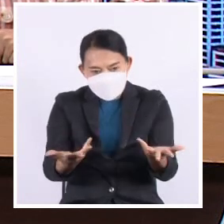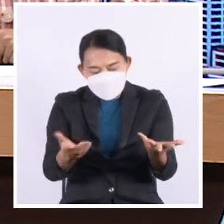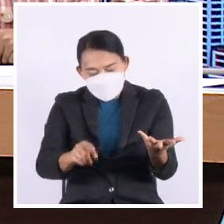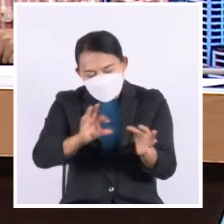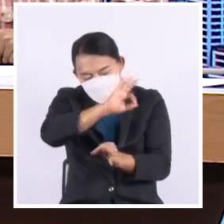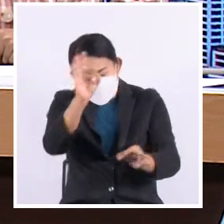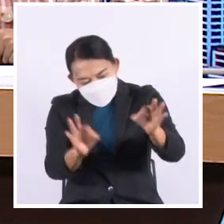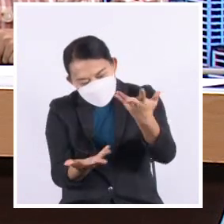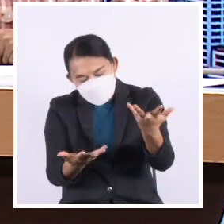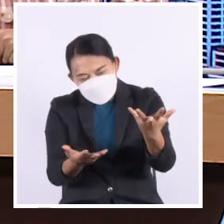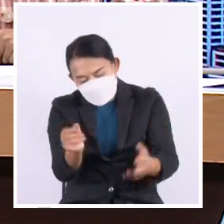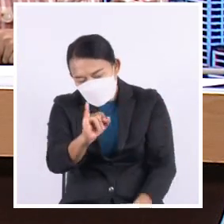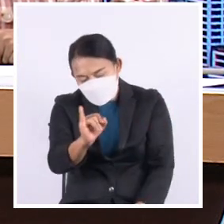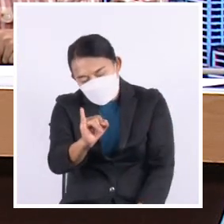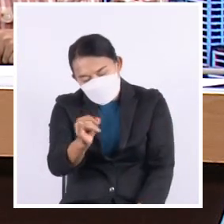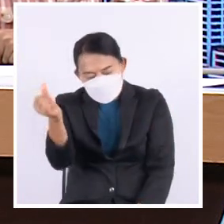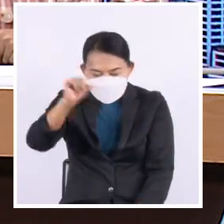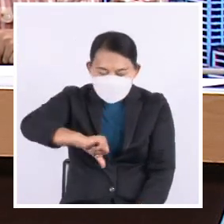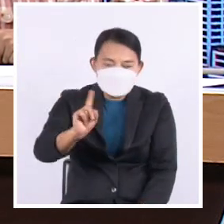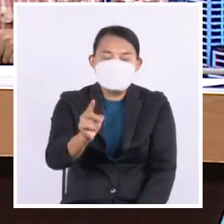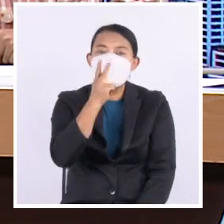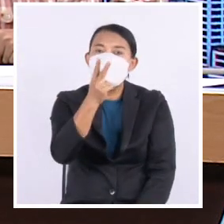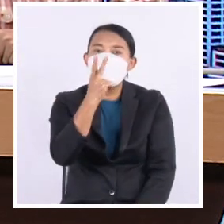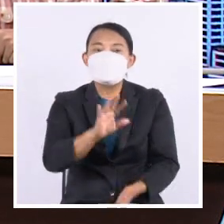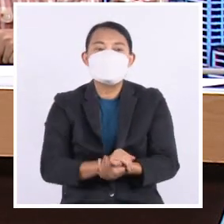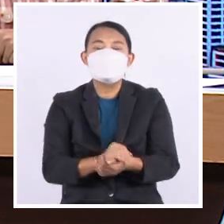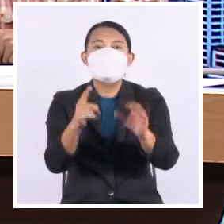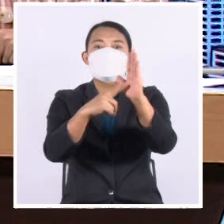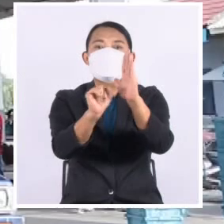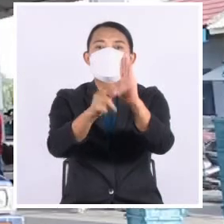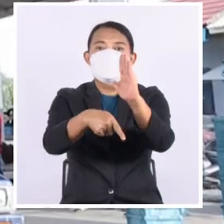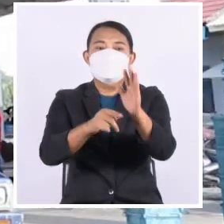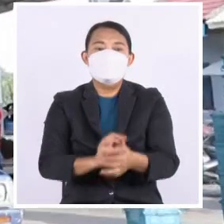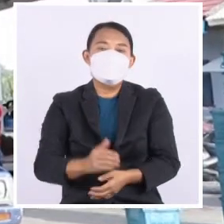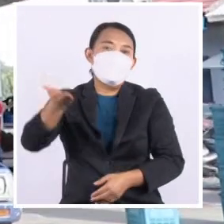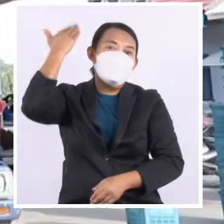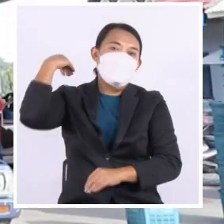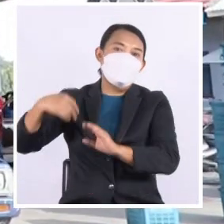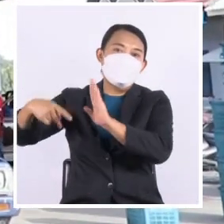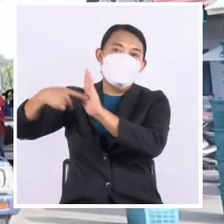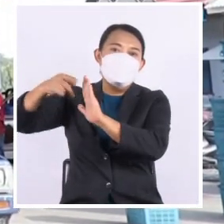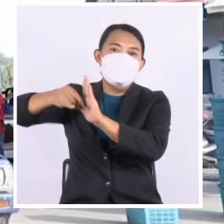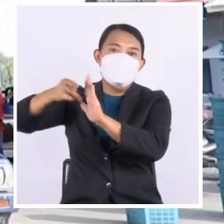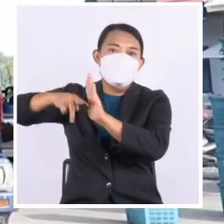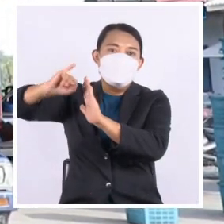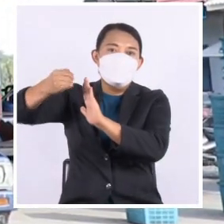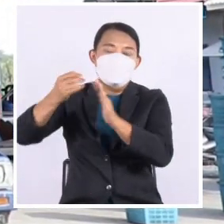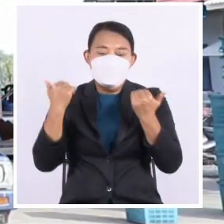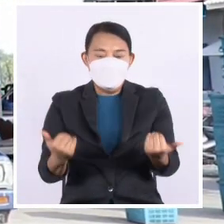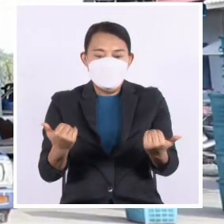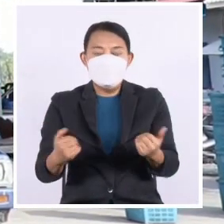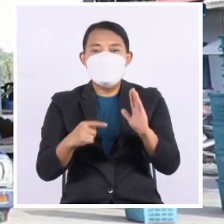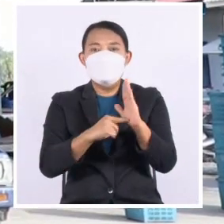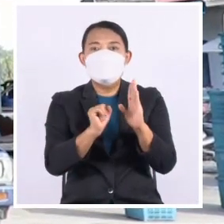รือยังไงก็ไม่รู้นะครับเนี่ยภาพต่อไปนี้อยู่ที่สุพรรณบุรีนะวันก่อนที่พิจิตรนะครับเทมะม่วงทิ้งนี่ภาพนี้อยู่ที่อำเ